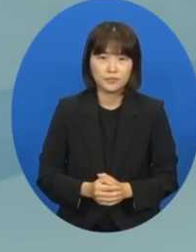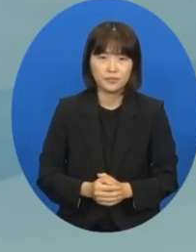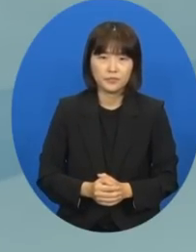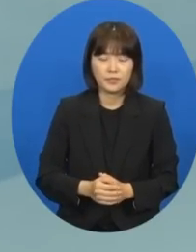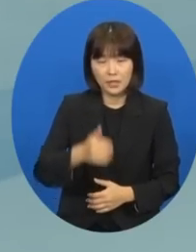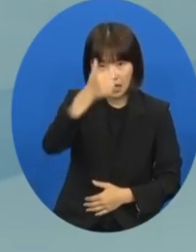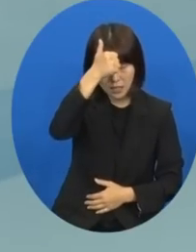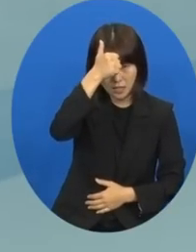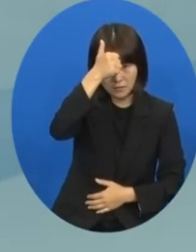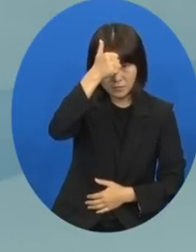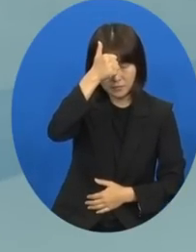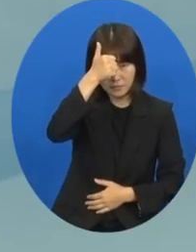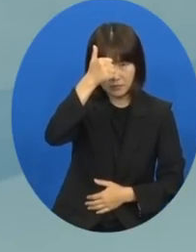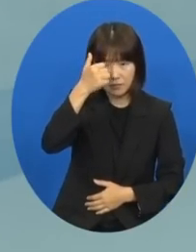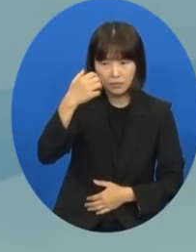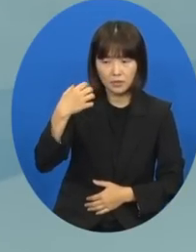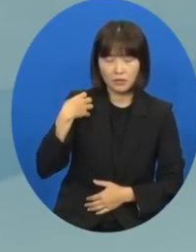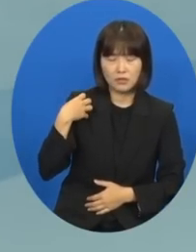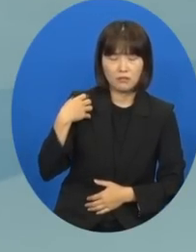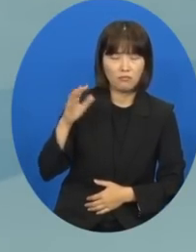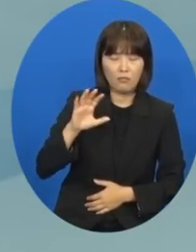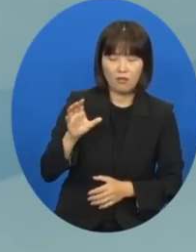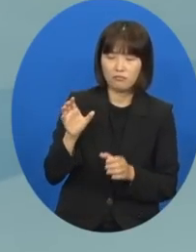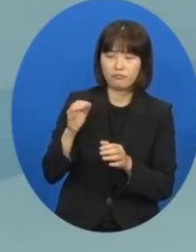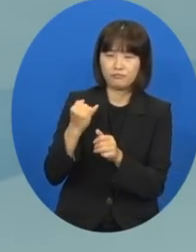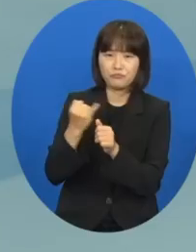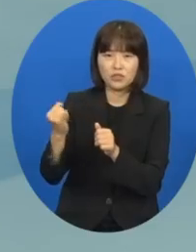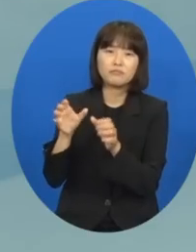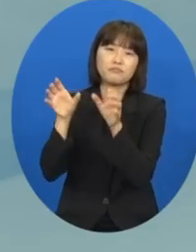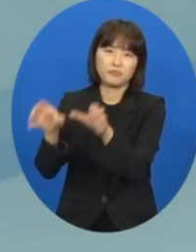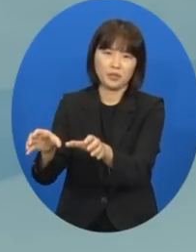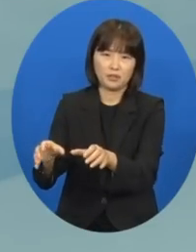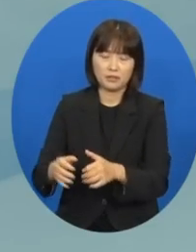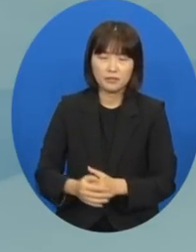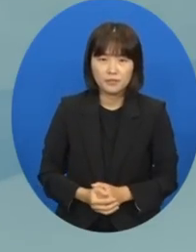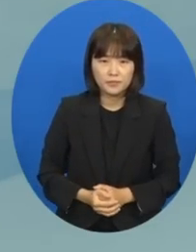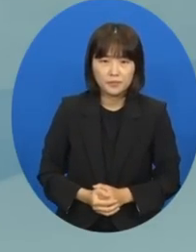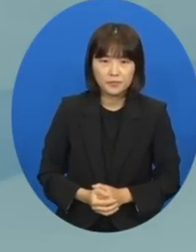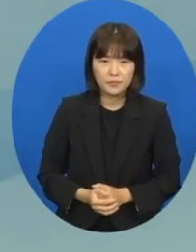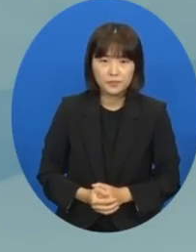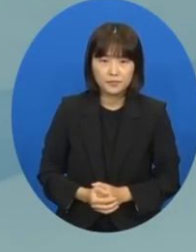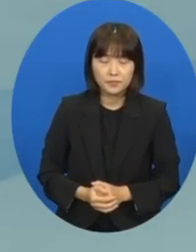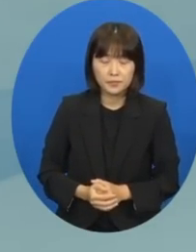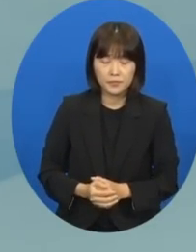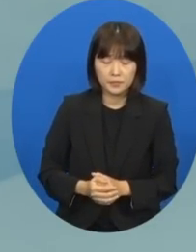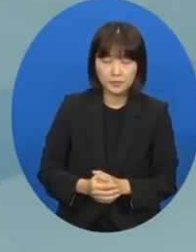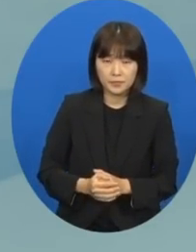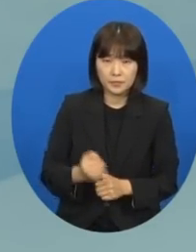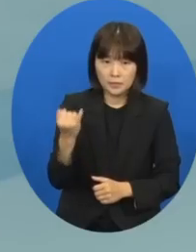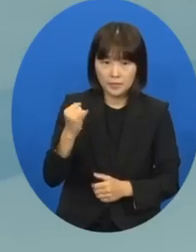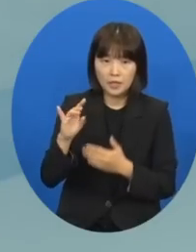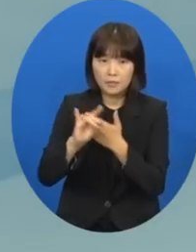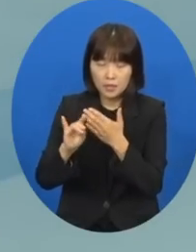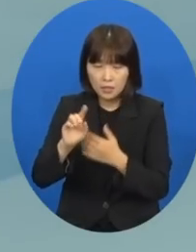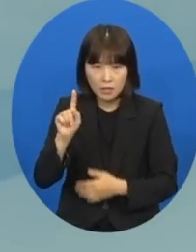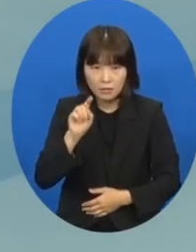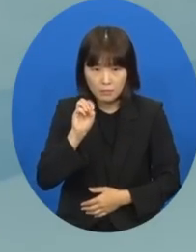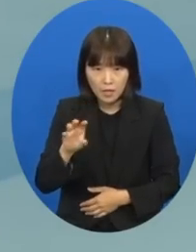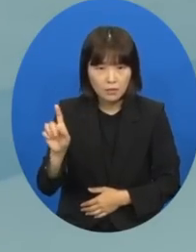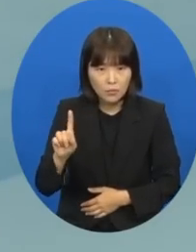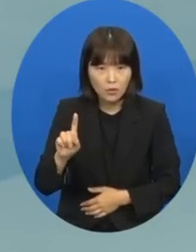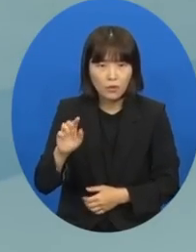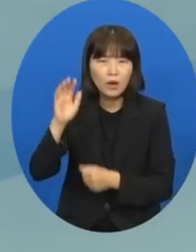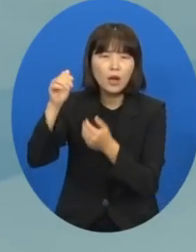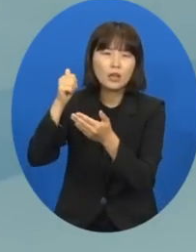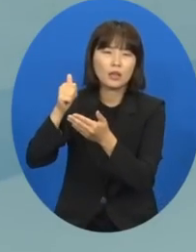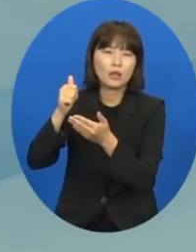책임 전가를 아내에게 합니다. 아담이 핑계를 잃게 되죠. 창세기 3장 12절에 아담이 이르되 하나님이 나에게 주셔서 나와